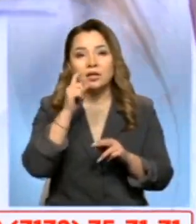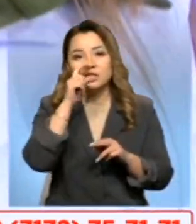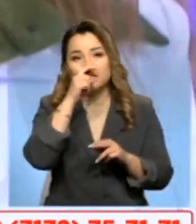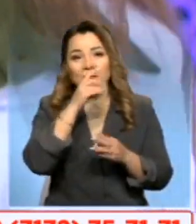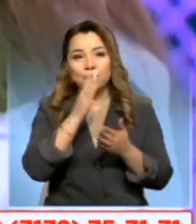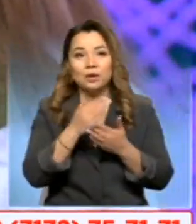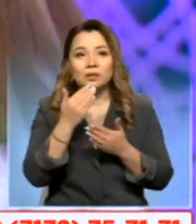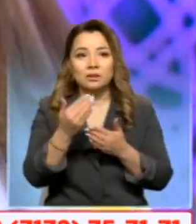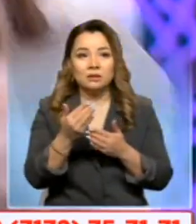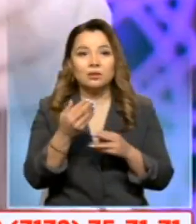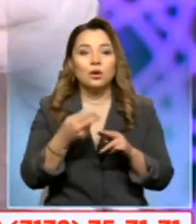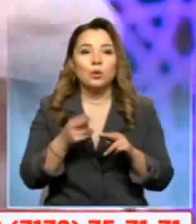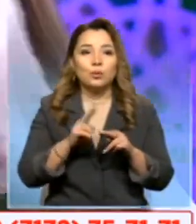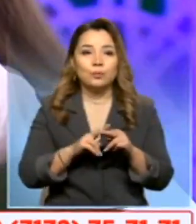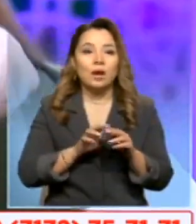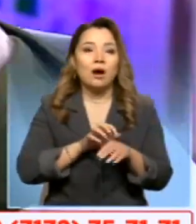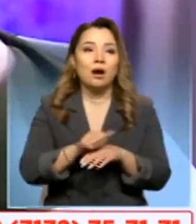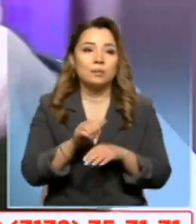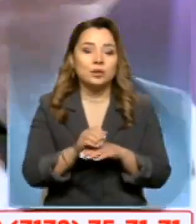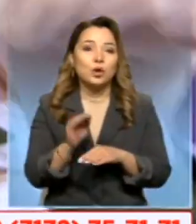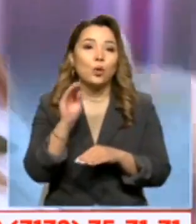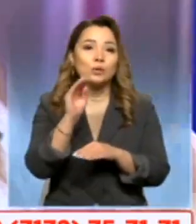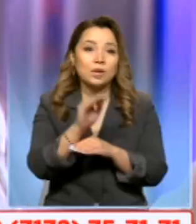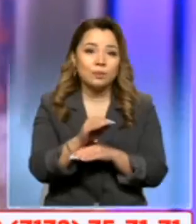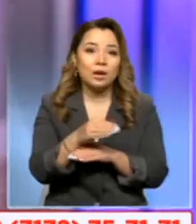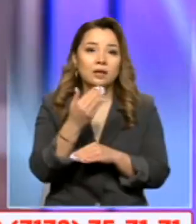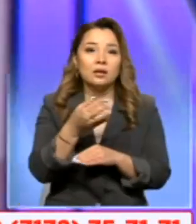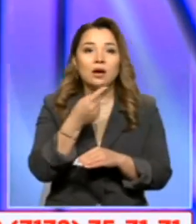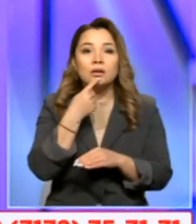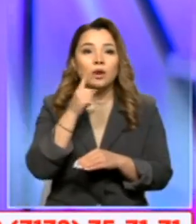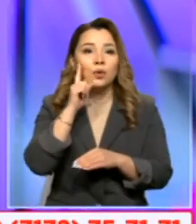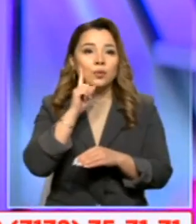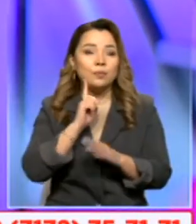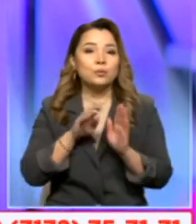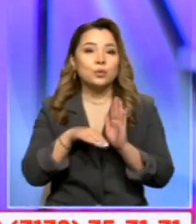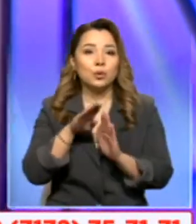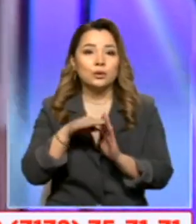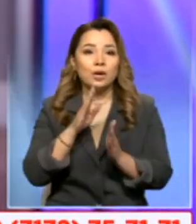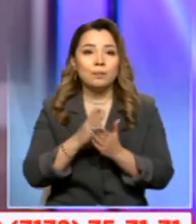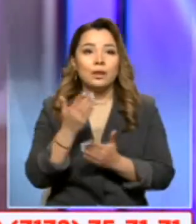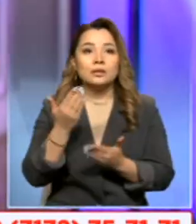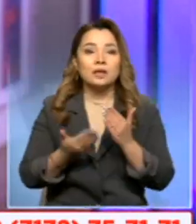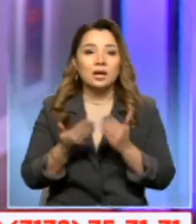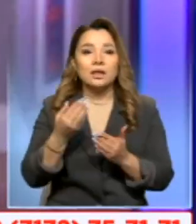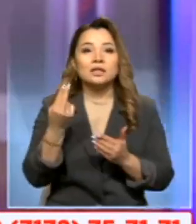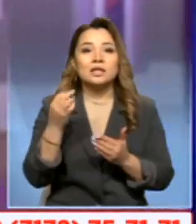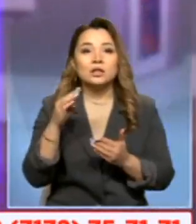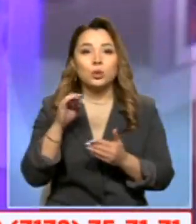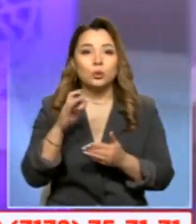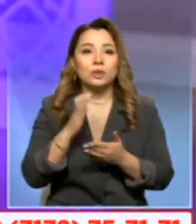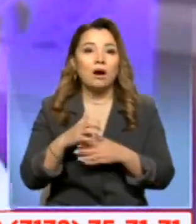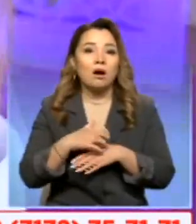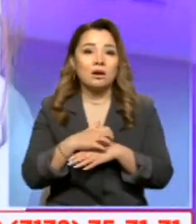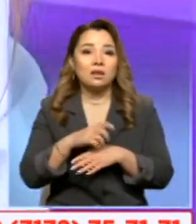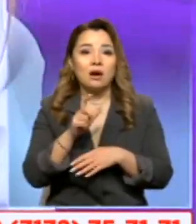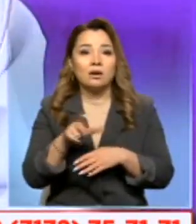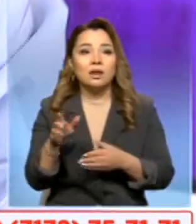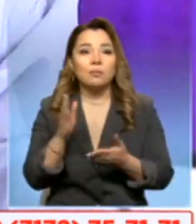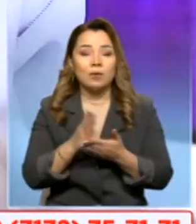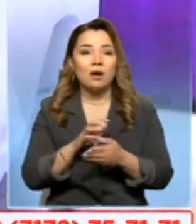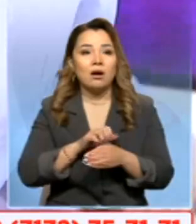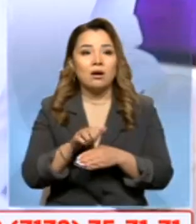қышқылдау болғандықтан апельсин қосамыз, оның дәмі жақсару үшін. Егер де цитрусқа аллергиясы жандар болатын